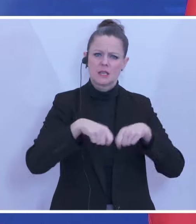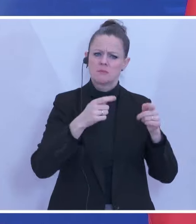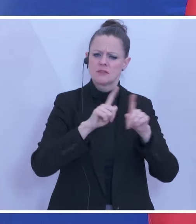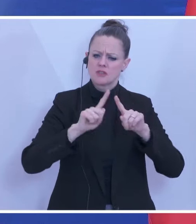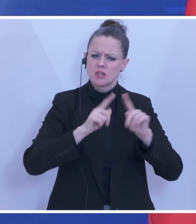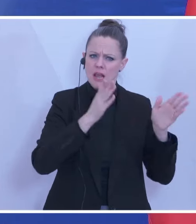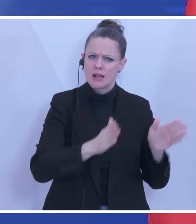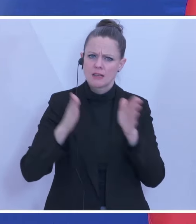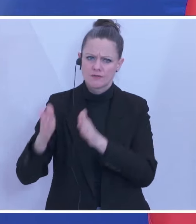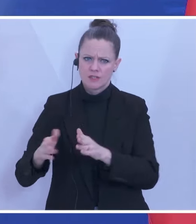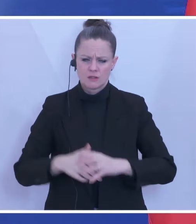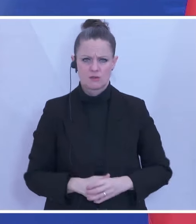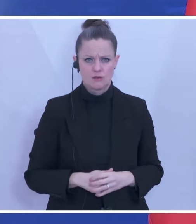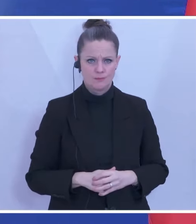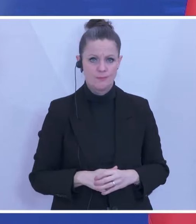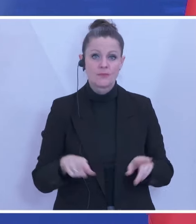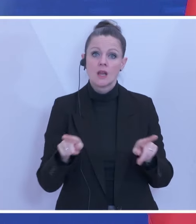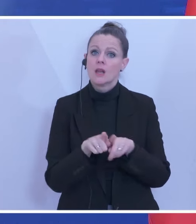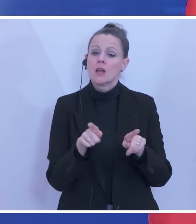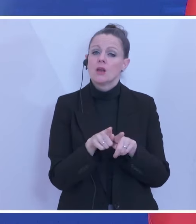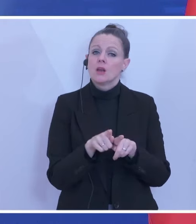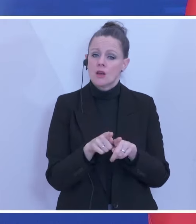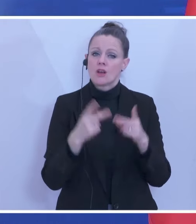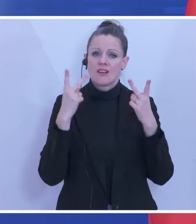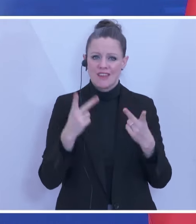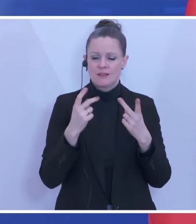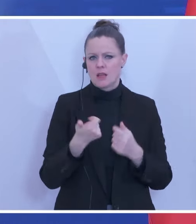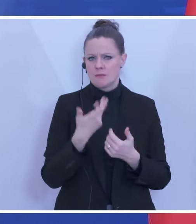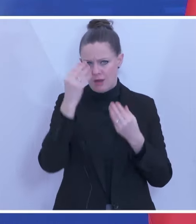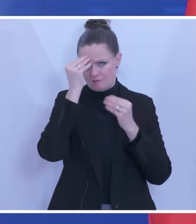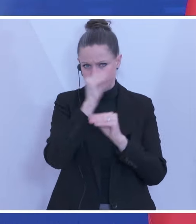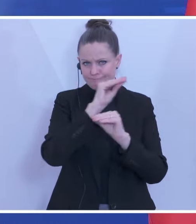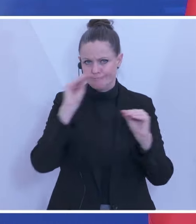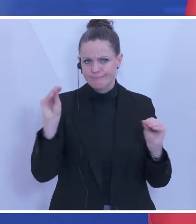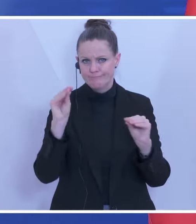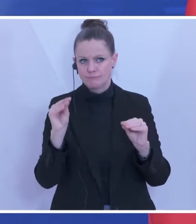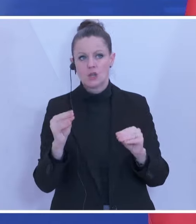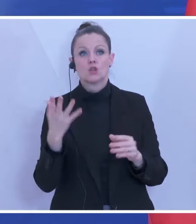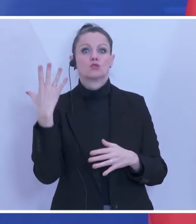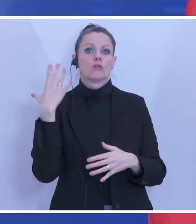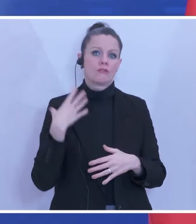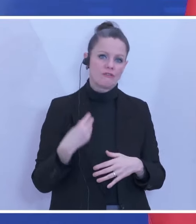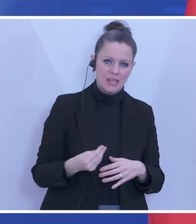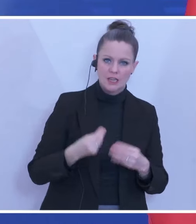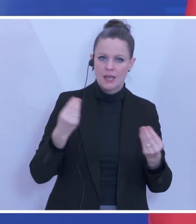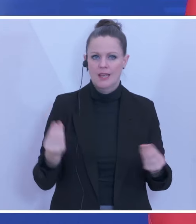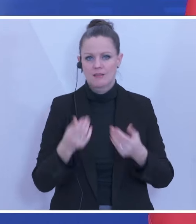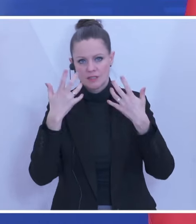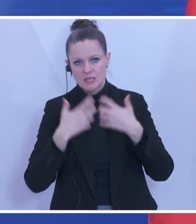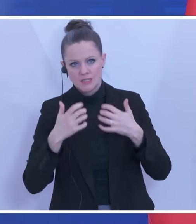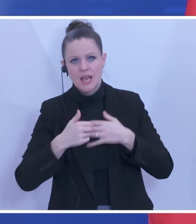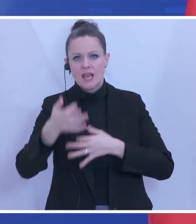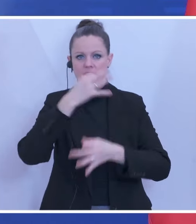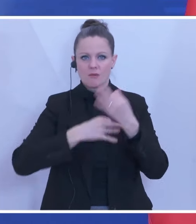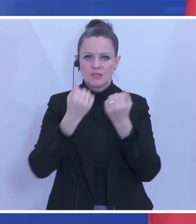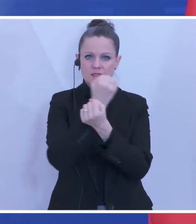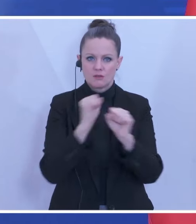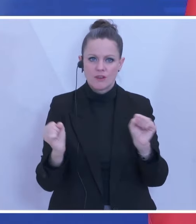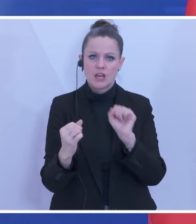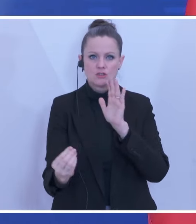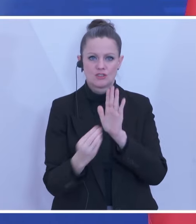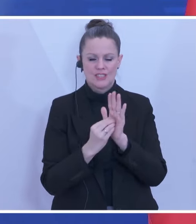Eines möchte ich auch noch sagen, weil manche werden vielleicht sagen, jetzt erzählen wir schon wieder, was in der Informationsfreiheit steht.